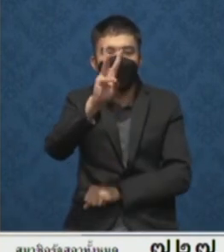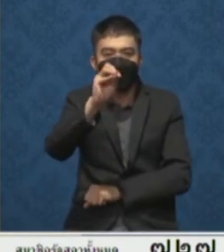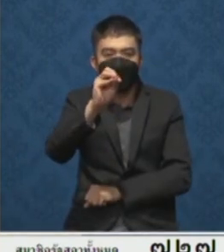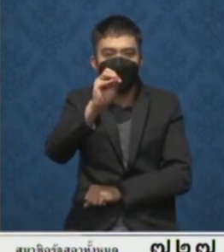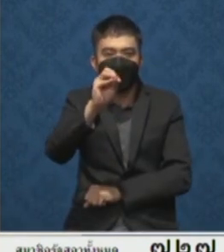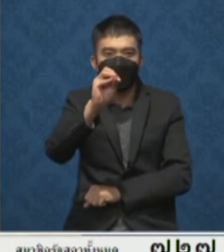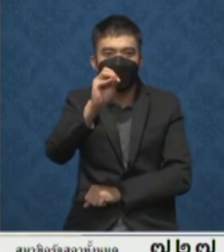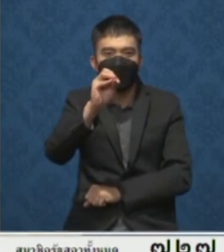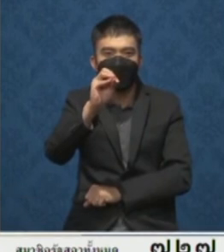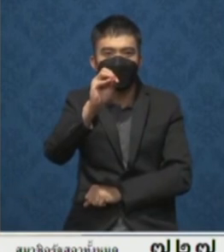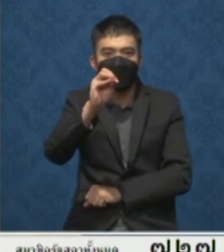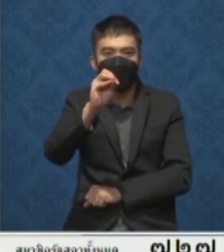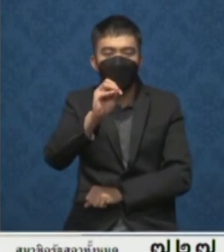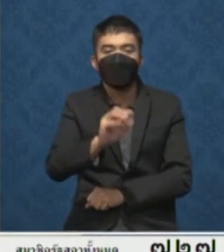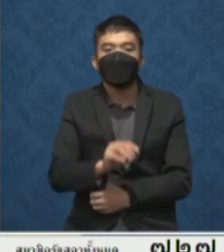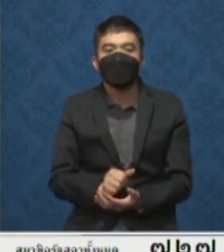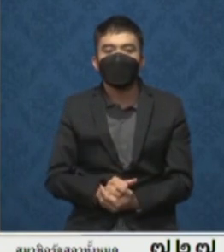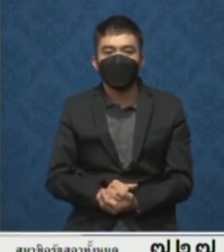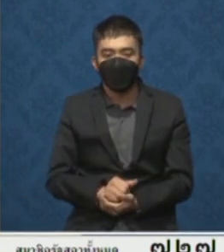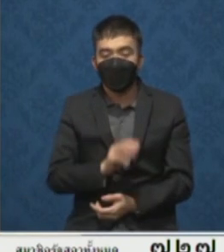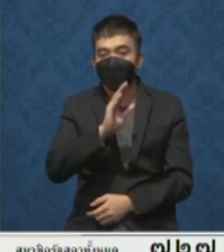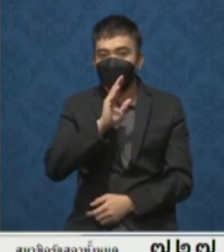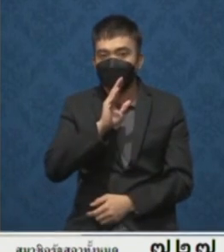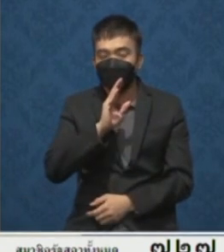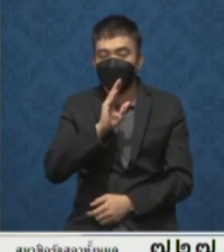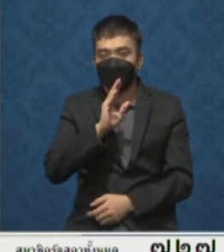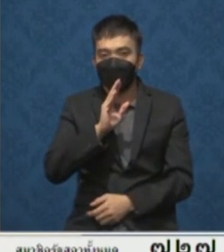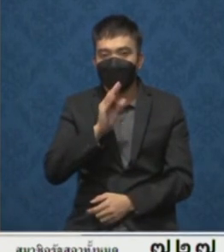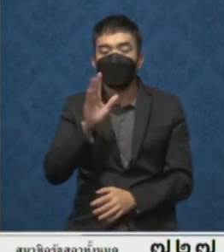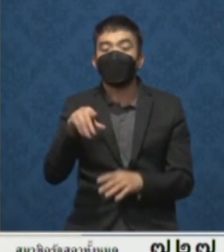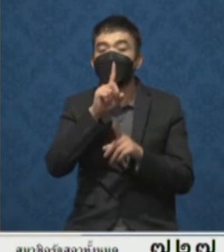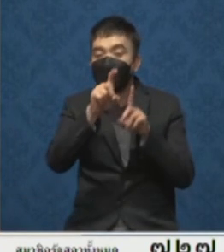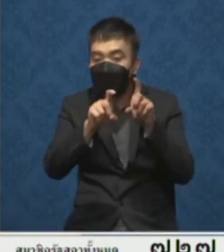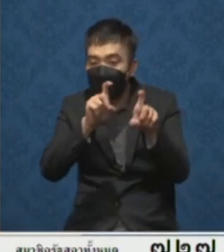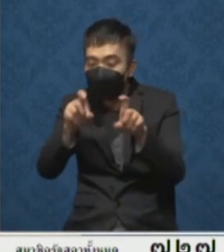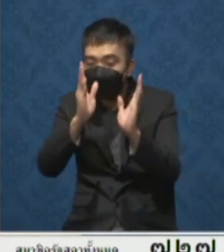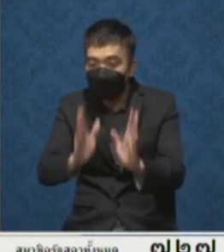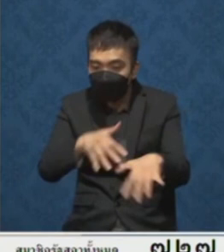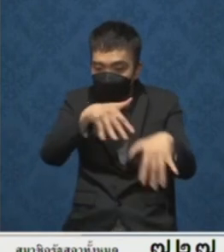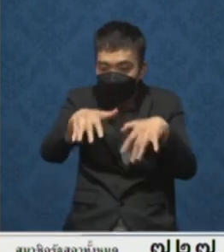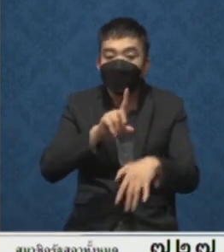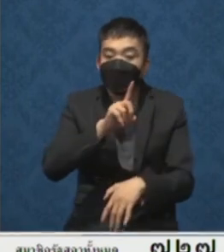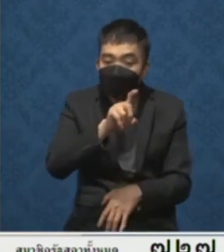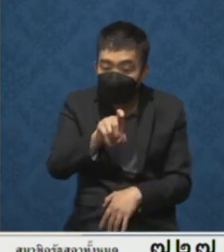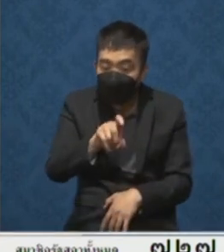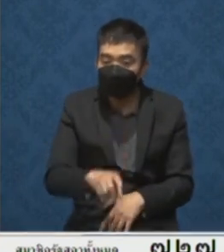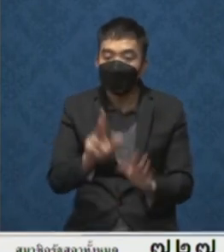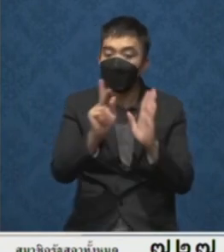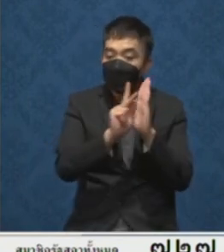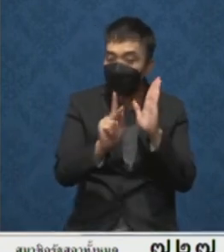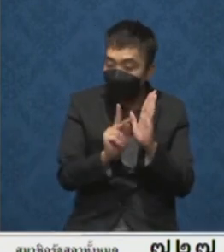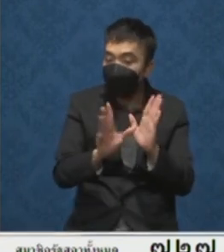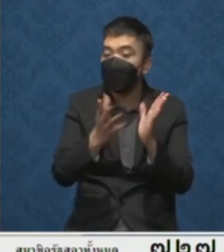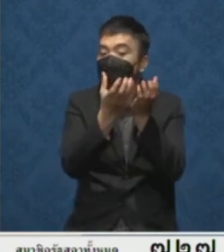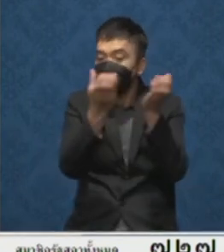ท่านประธานคะการร่างประชามติเราก็ต้องมีความเห็นให้ประชาชนฟังก่อนว่าประชาชนจะรับหรือไม่รับรัฐธรร